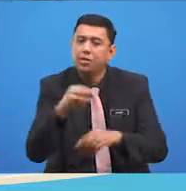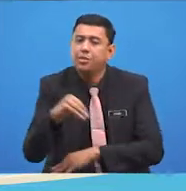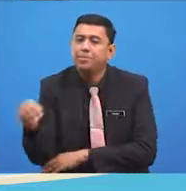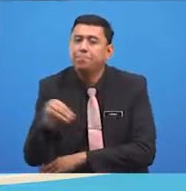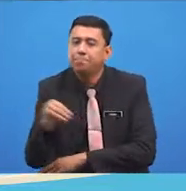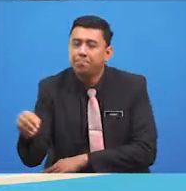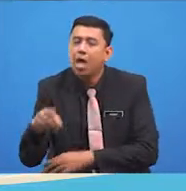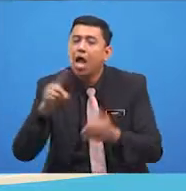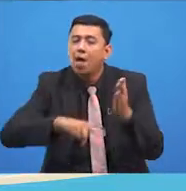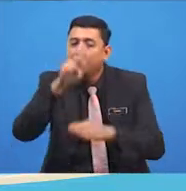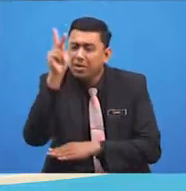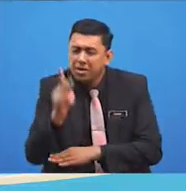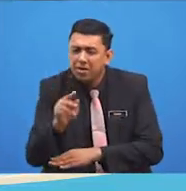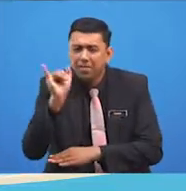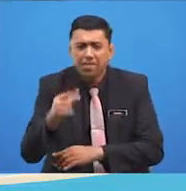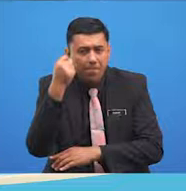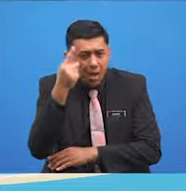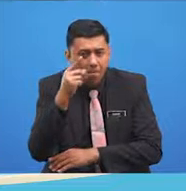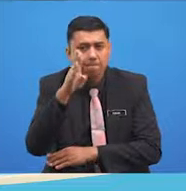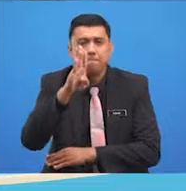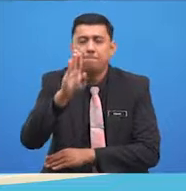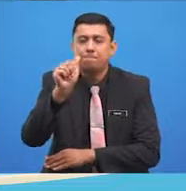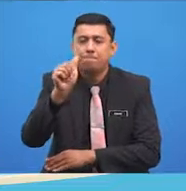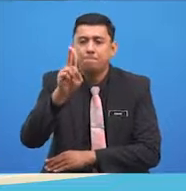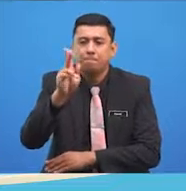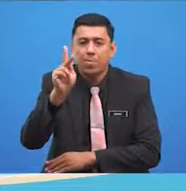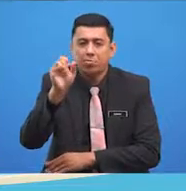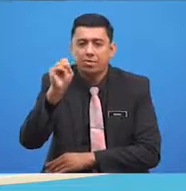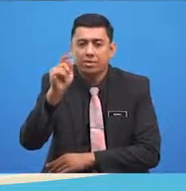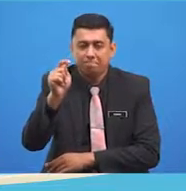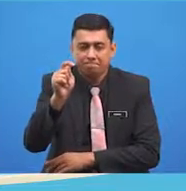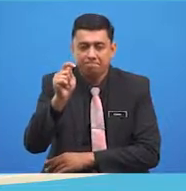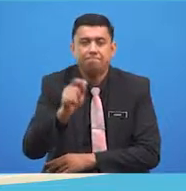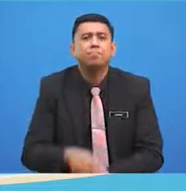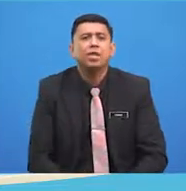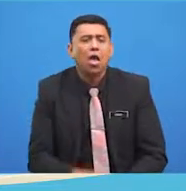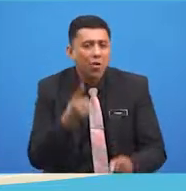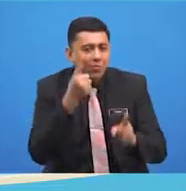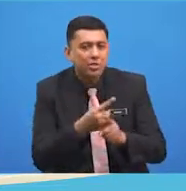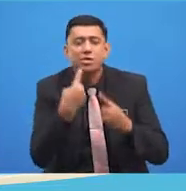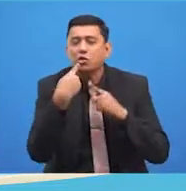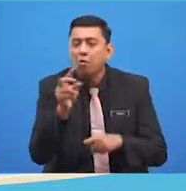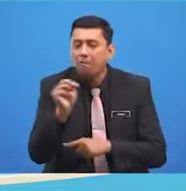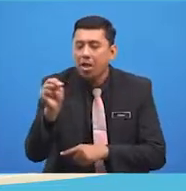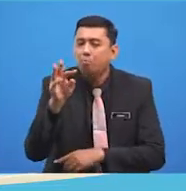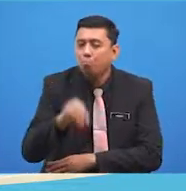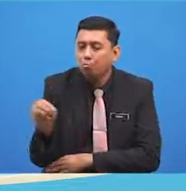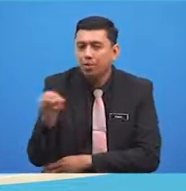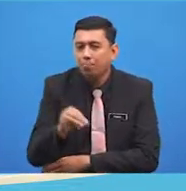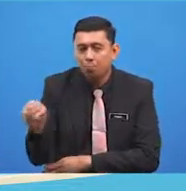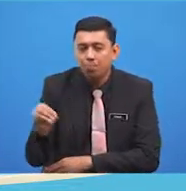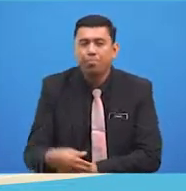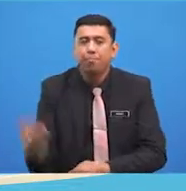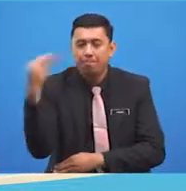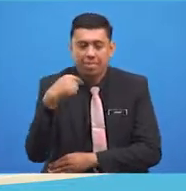apakah yang kamu faham tentang bauksit? Betul jawapan murid-murid. Bagus.